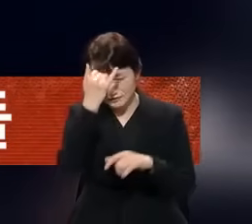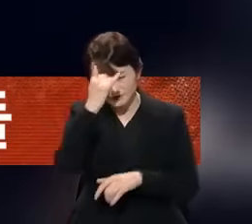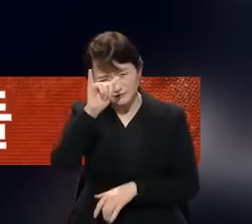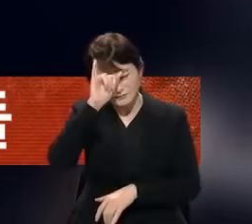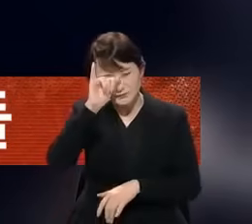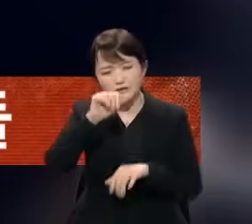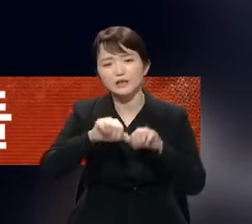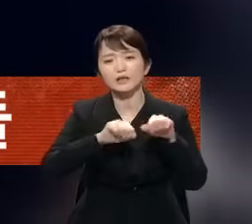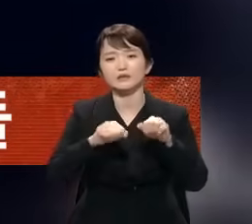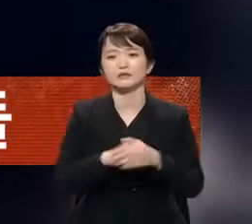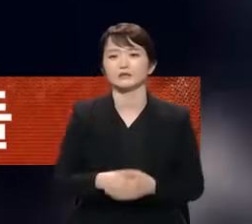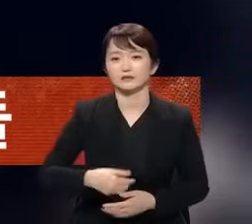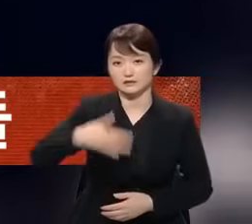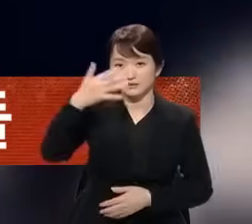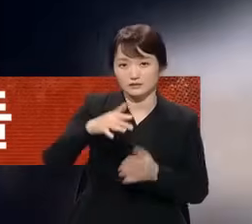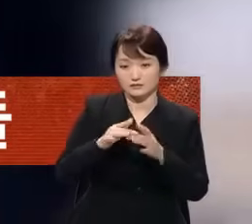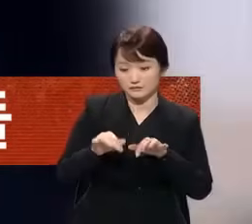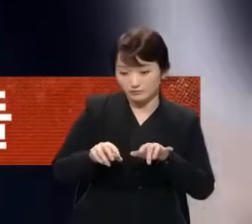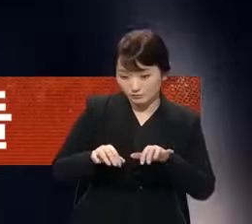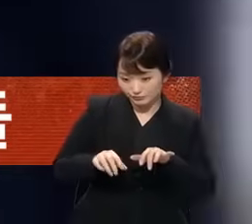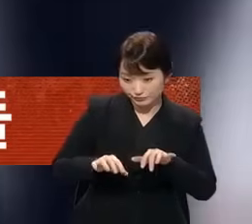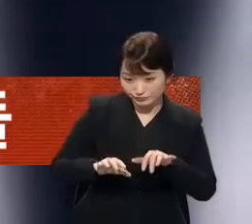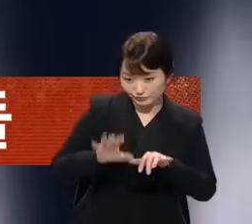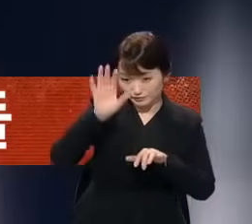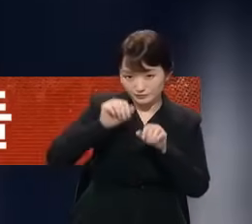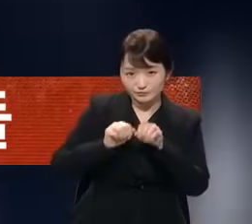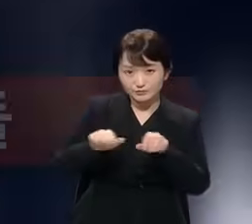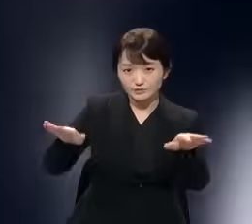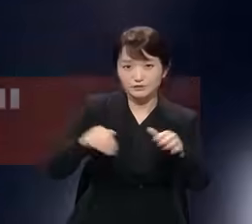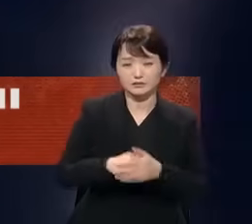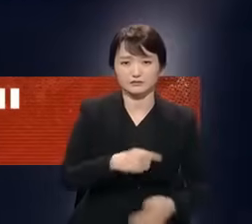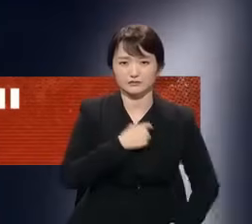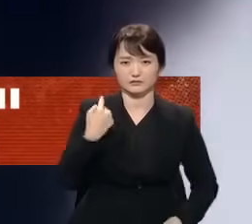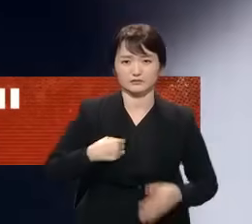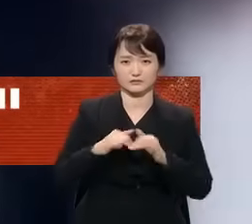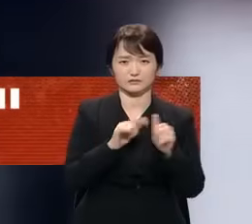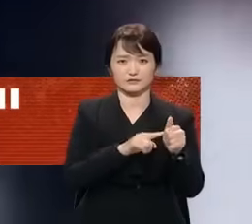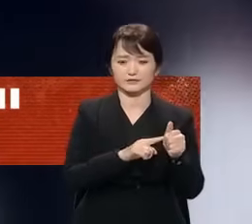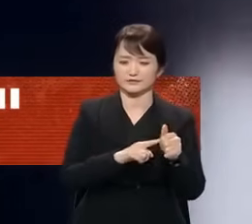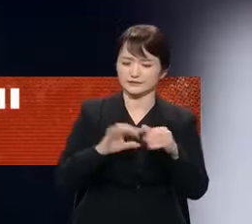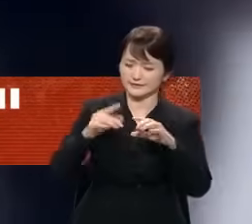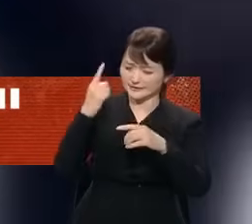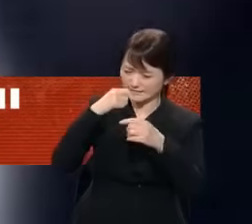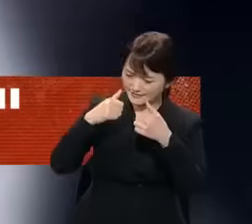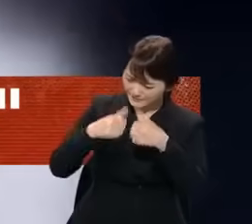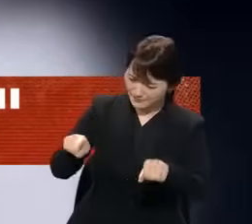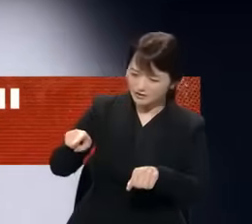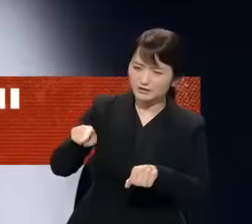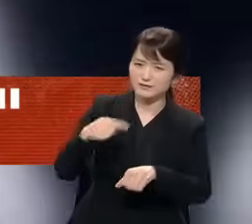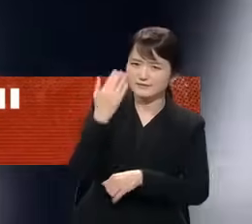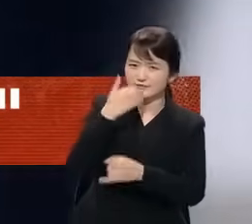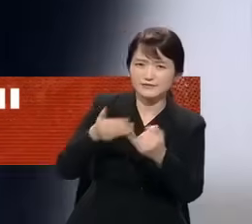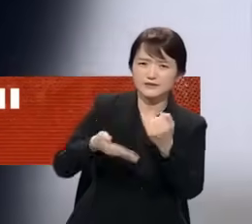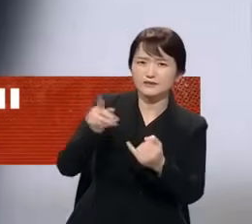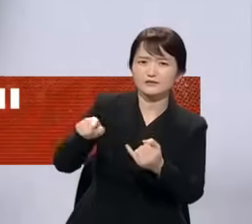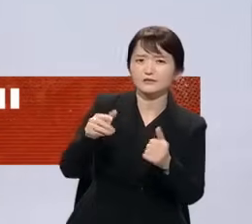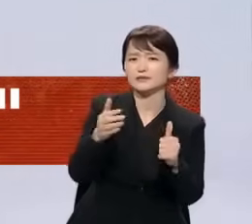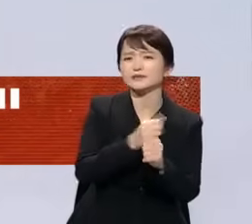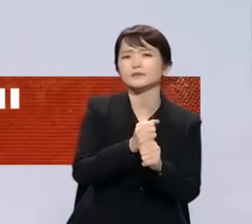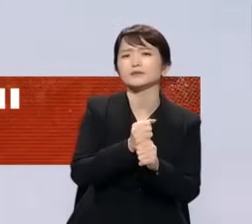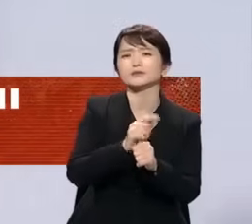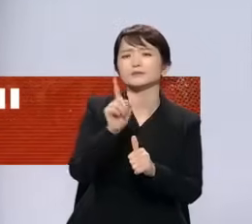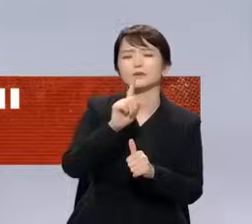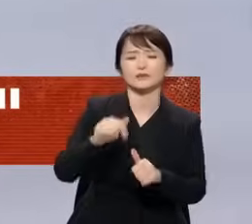겁니다. 이 영상은 SNS에서 급속도로 퍼졌고요. 중국인들 역시도 나라 망신이다. 명백한 성추행인데 안 잡아가고